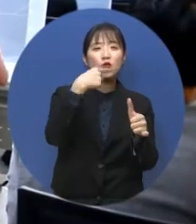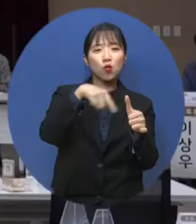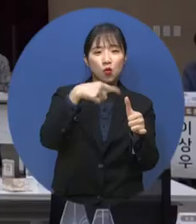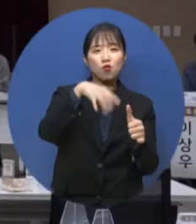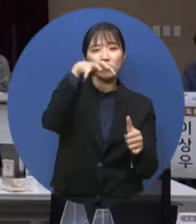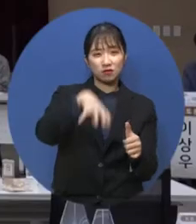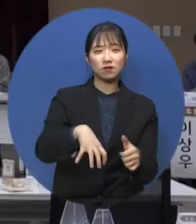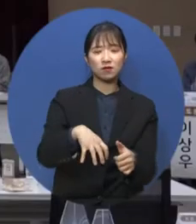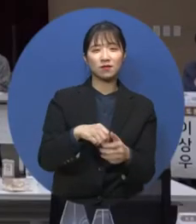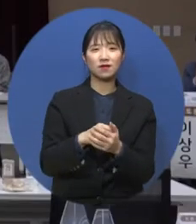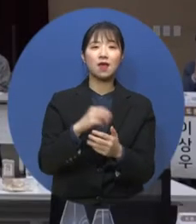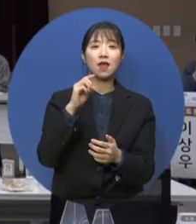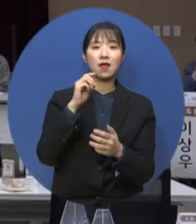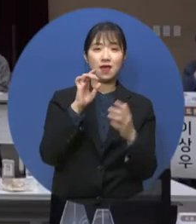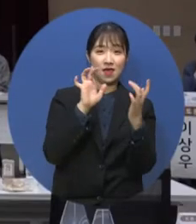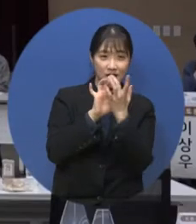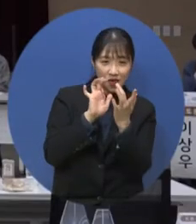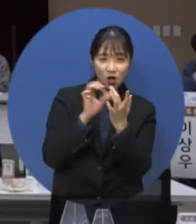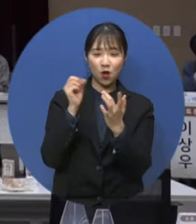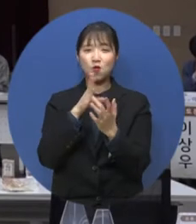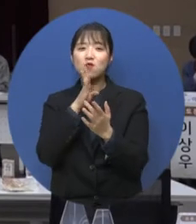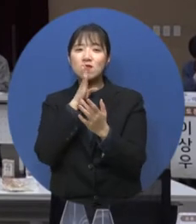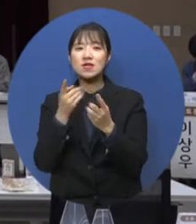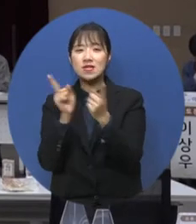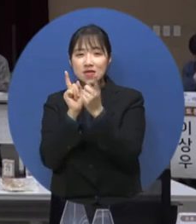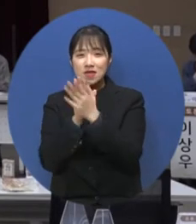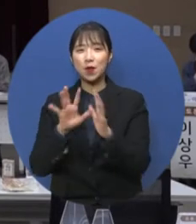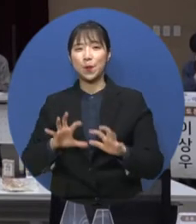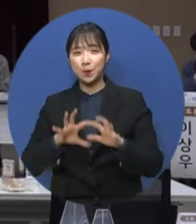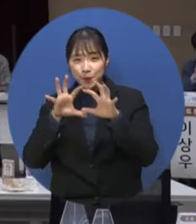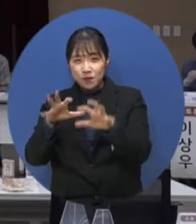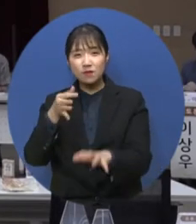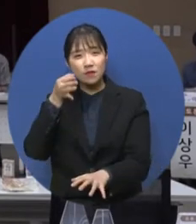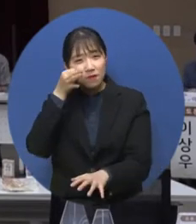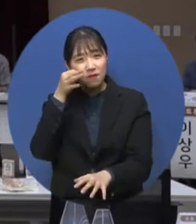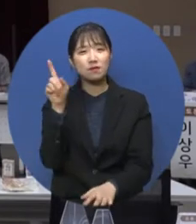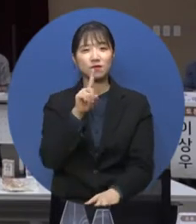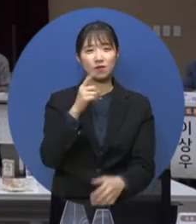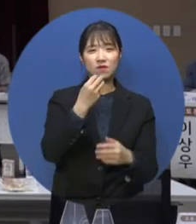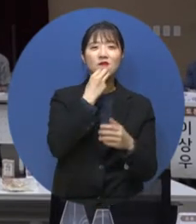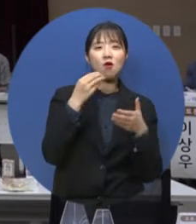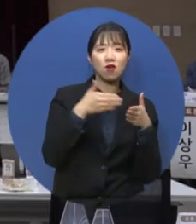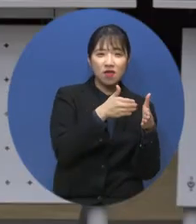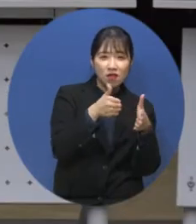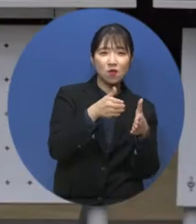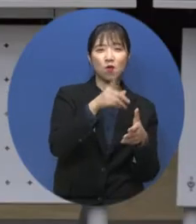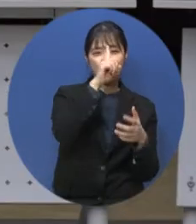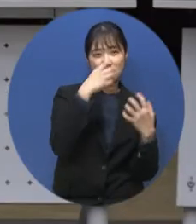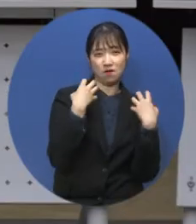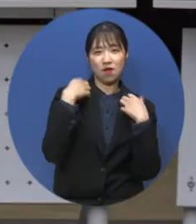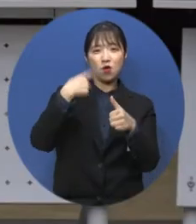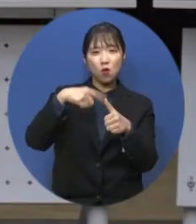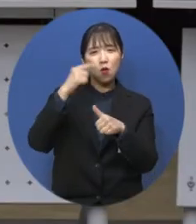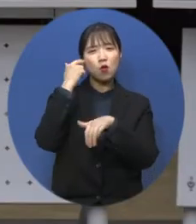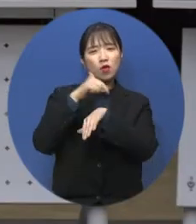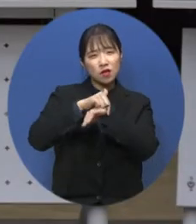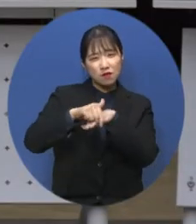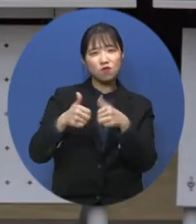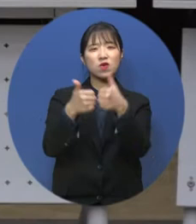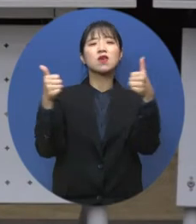북부청사에서 온오프라인 동시에 진행된 이번 토론회는 경기도의회 교육기획위원회 최경자 의원이 자정을